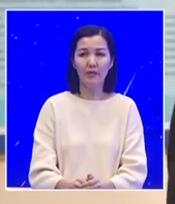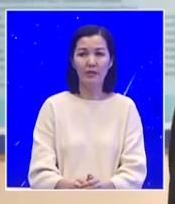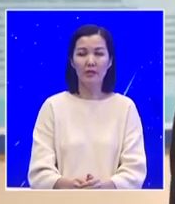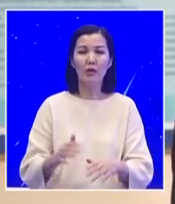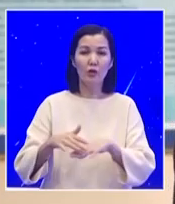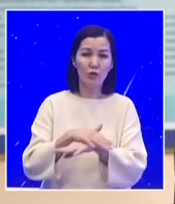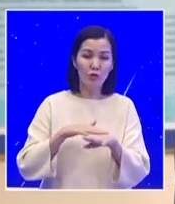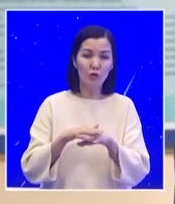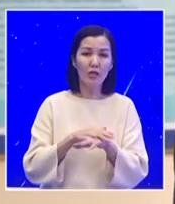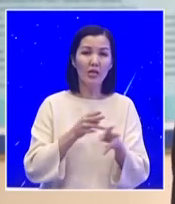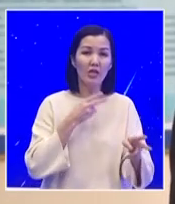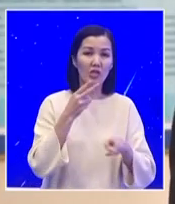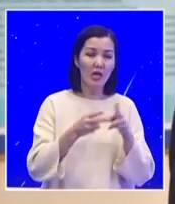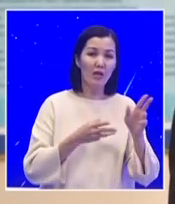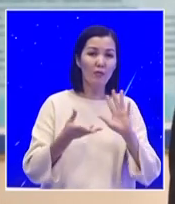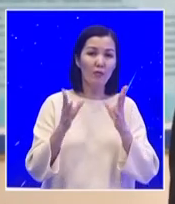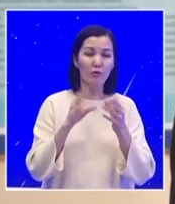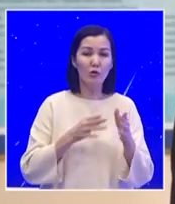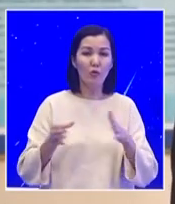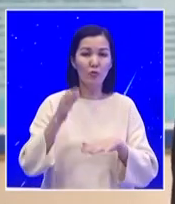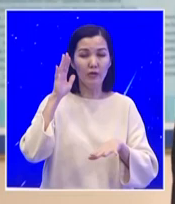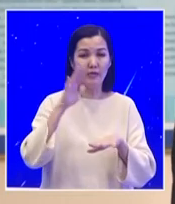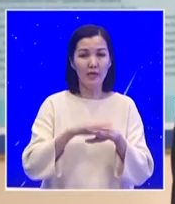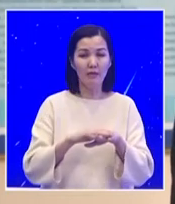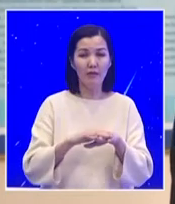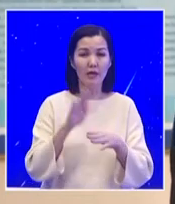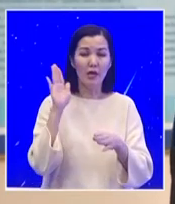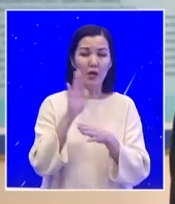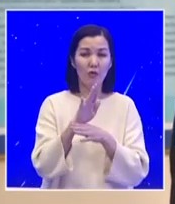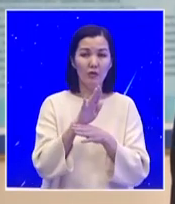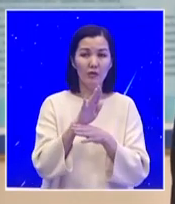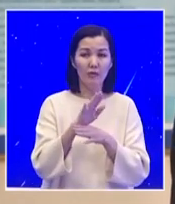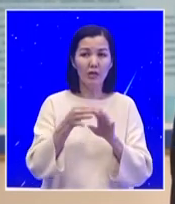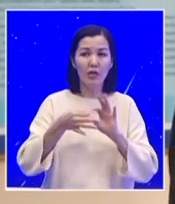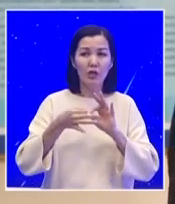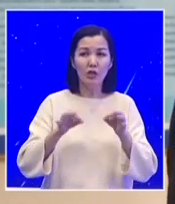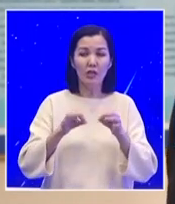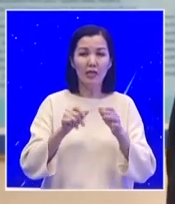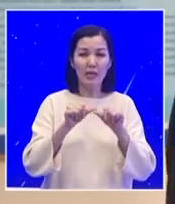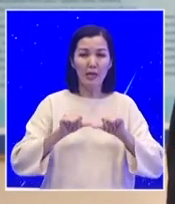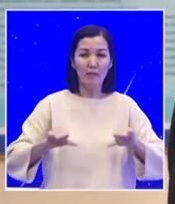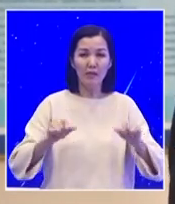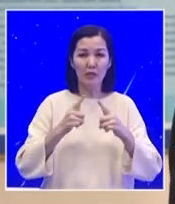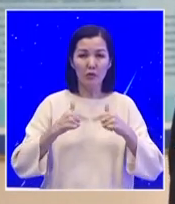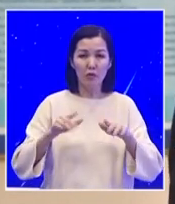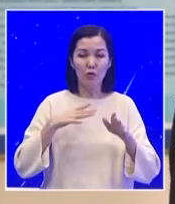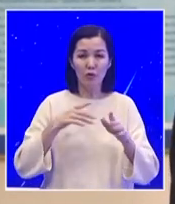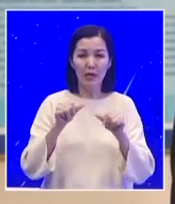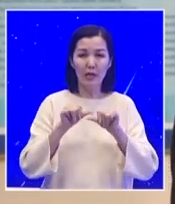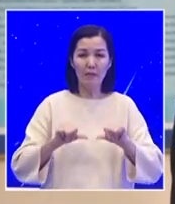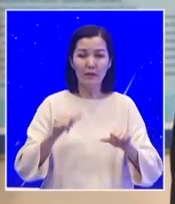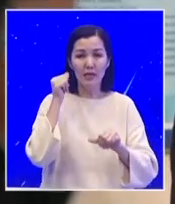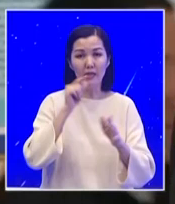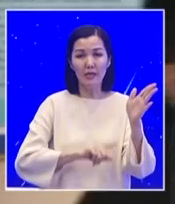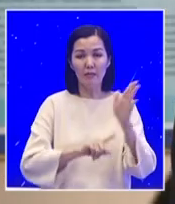Тұрғындар тарапынан келіп түскен арыз бойынша облыс әкімінің қаулысымен арнайы жер комиссиясы құрылды. Осы комиссия